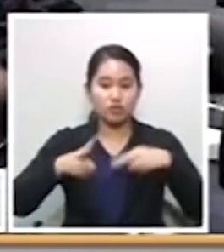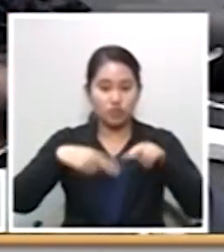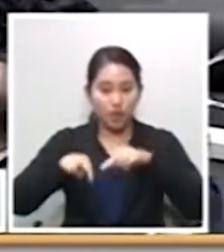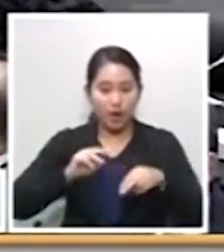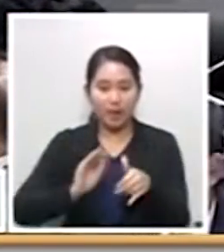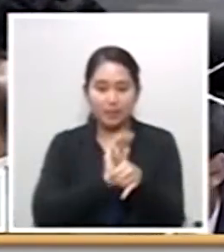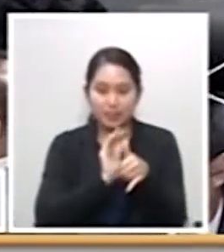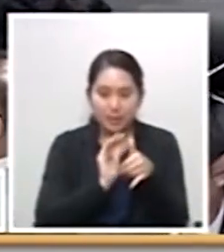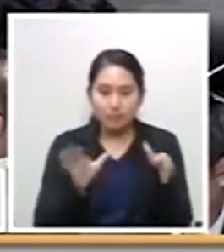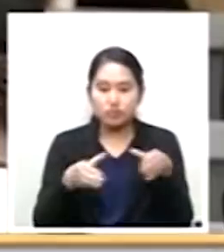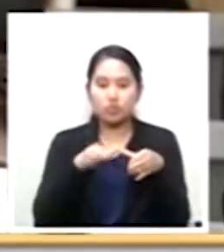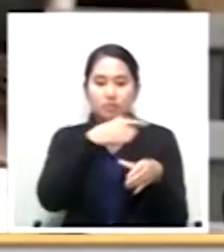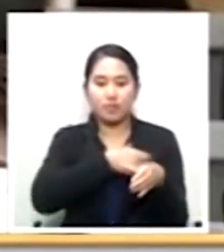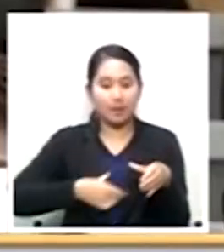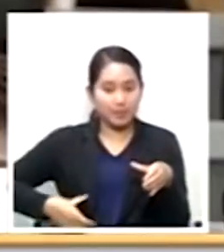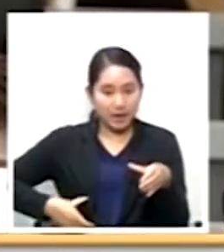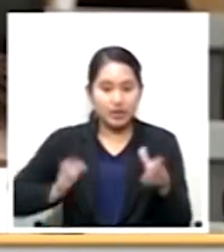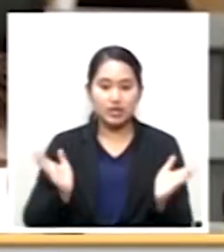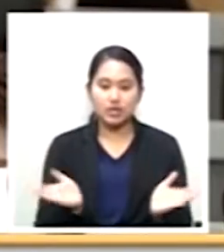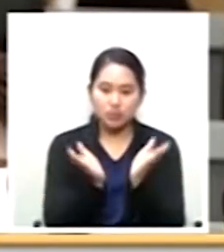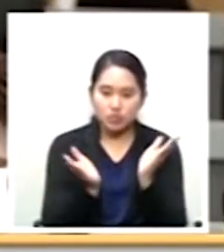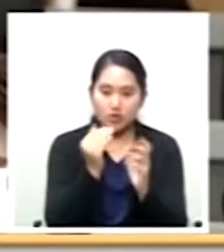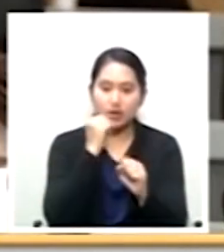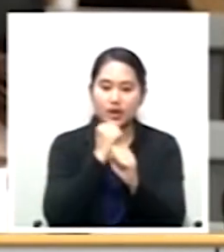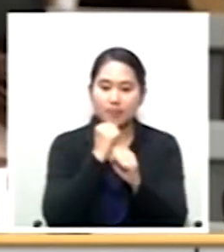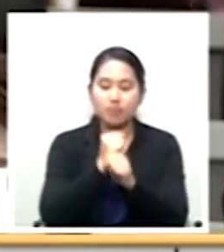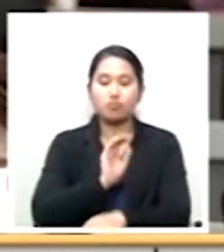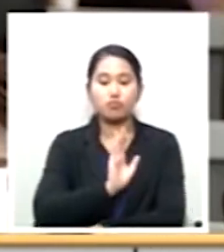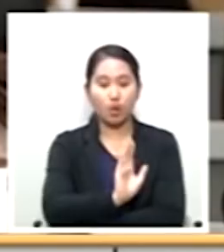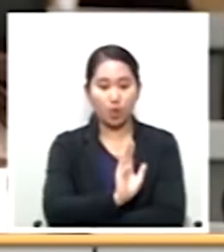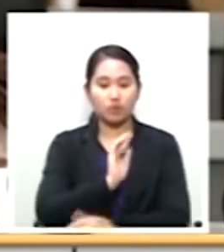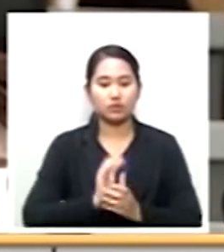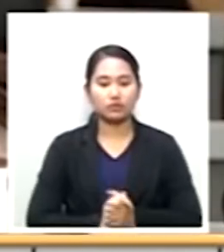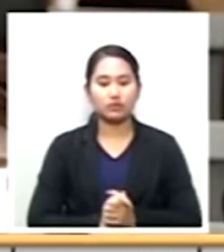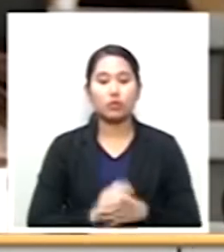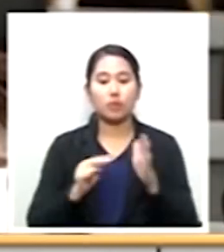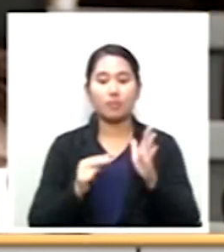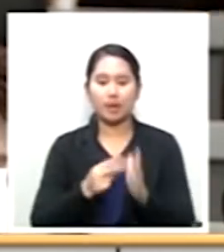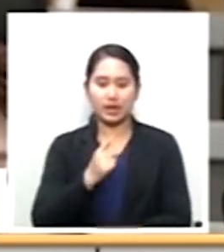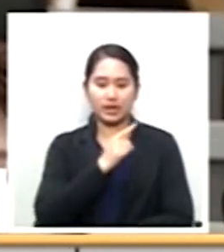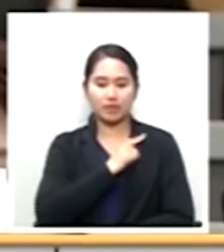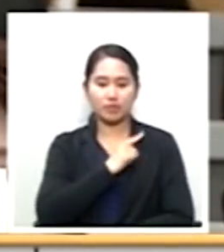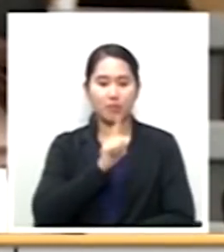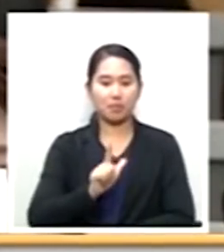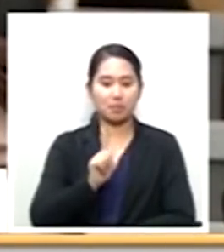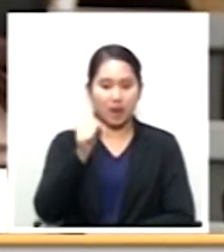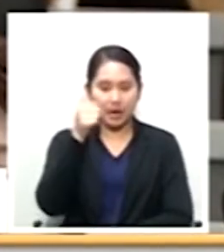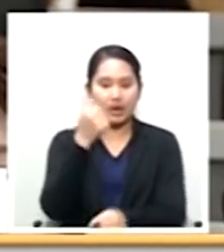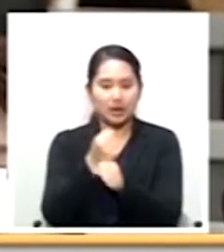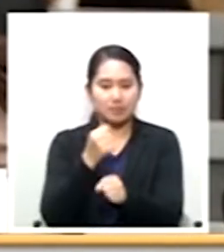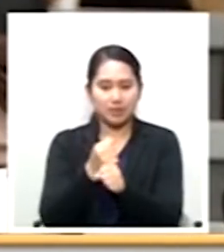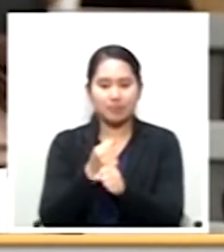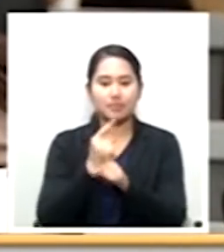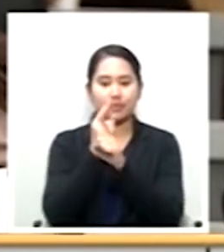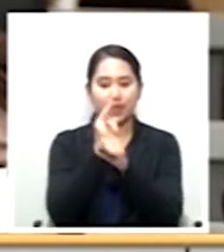ษาปกป้องสถาบันพระมหากษัตริย์ตลอดจนสนับสนุนภารกิจของสถาบันพระมหากษัตริย์นี่เป็นภารกิจหน้าที่ที่ท่านมีอยู่แล้วตามพระราช